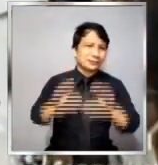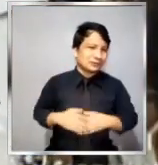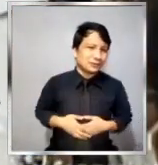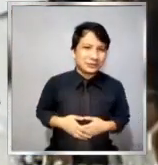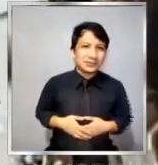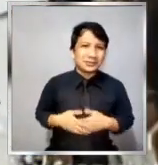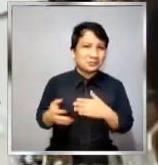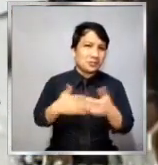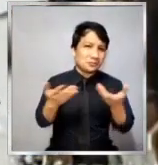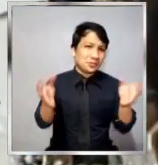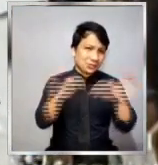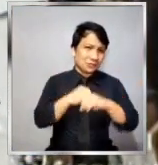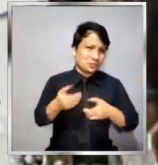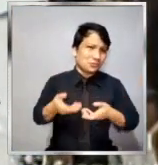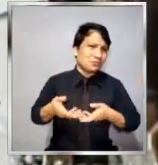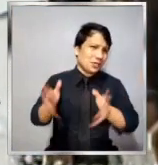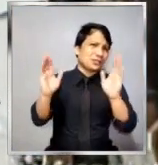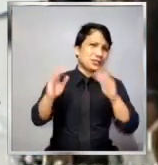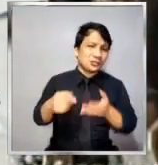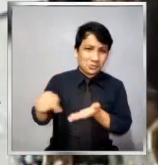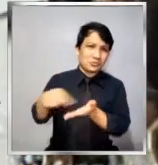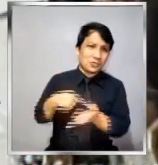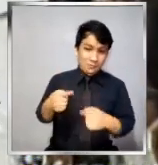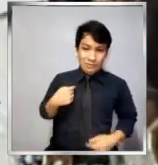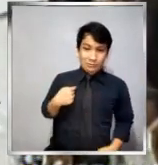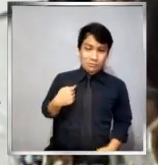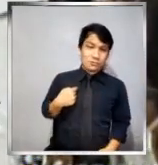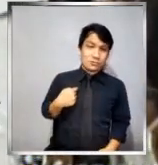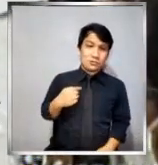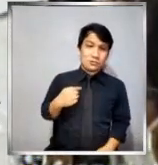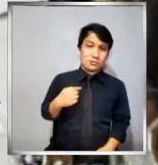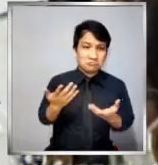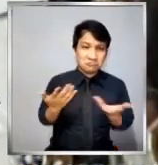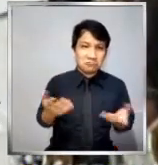sila. Pero wala akong ano dyan sa